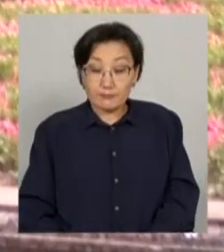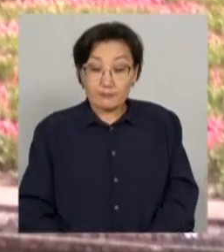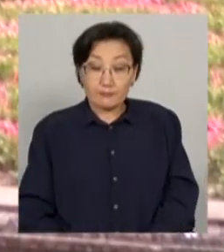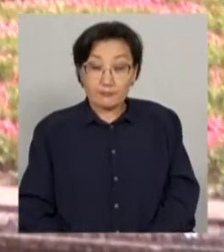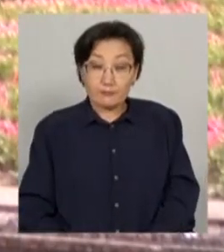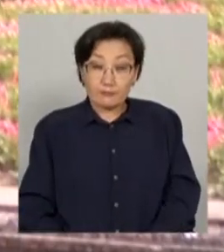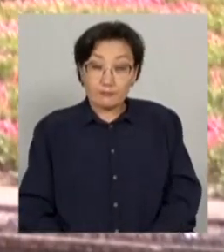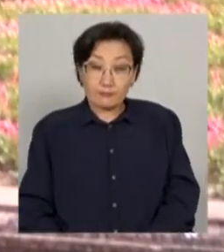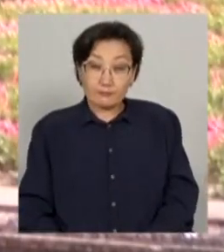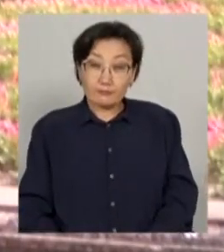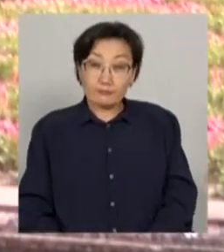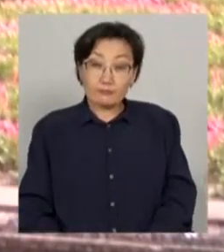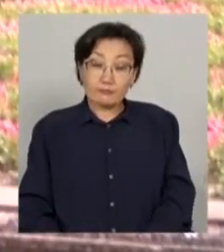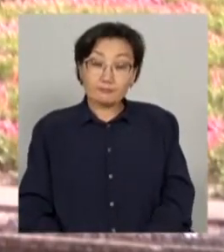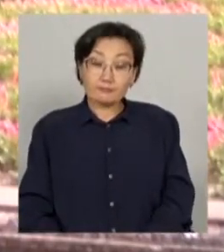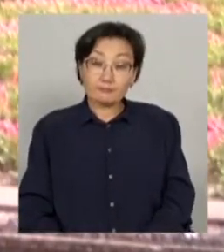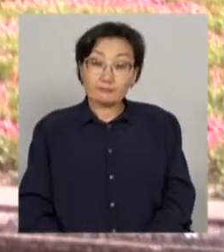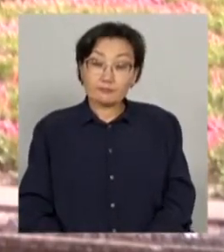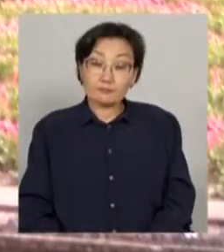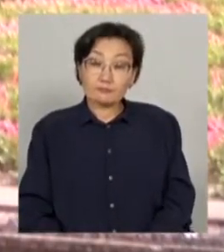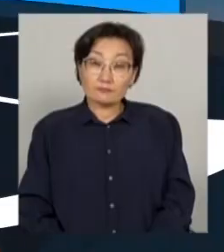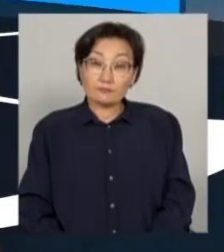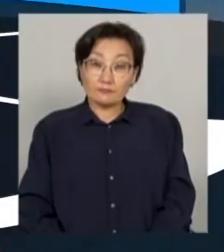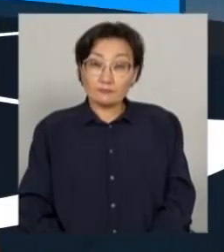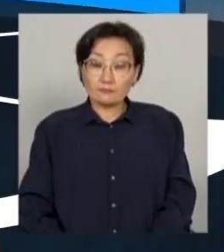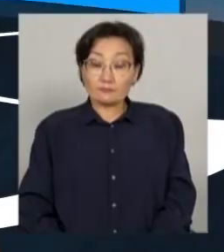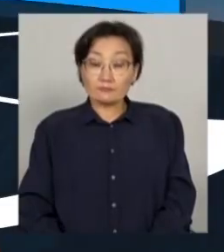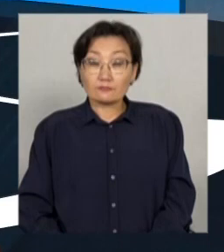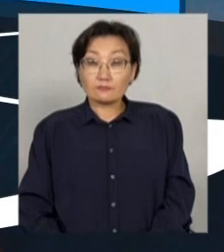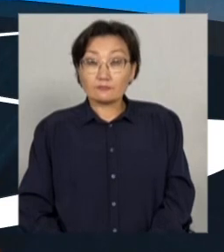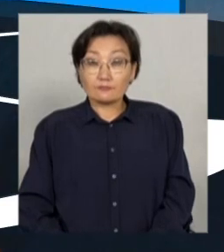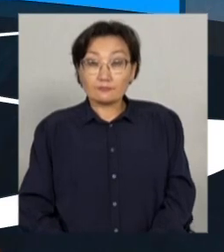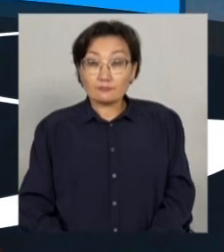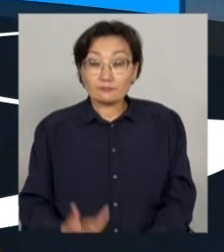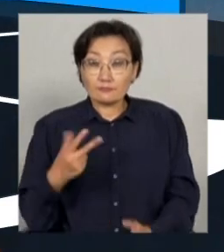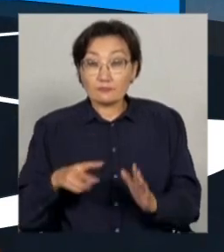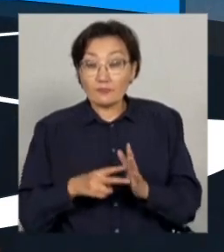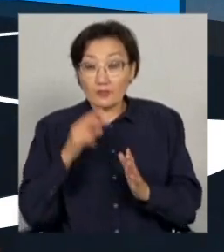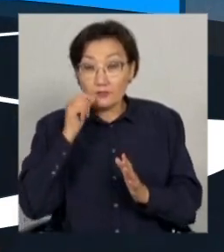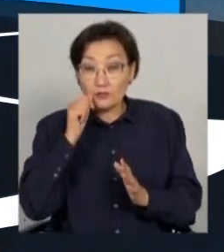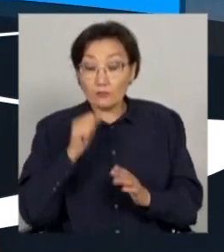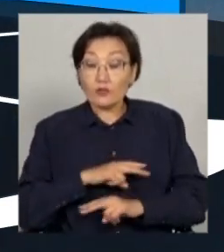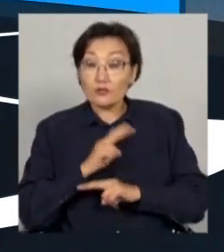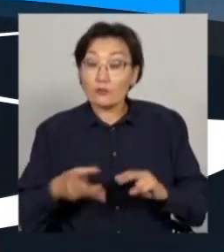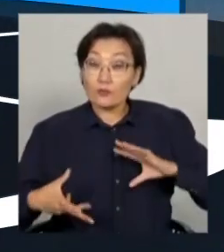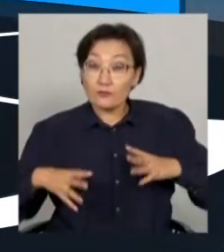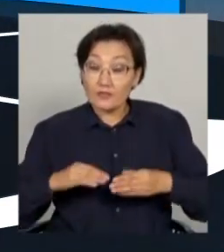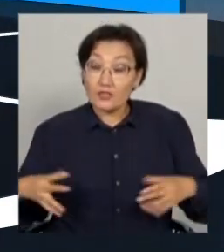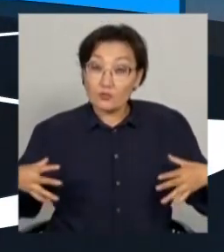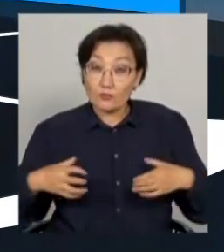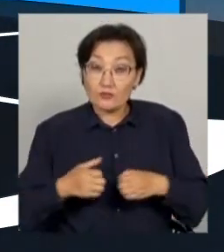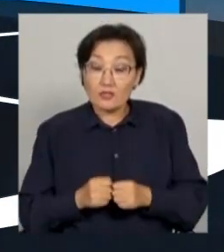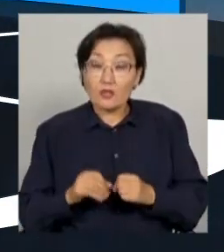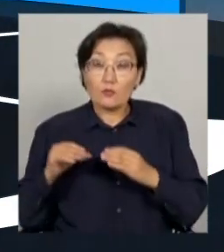Насипова, Нурлан Утиген, Ренат Утеев, телеканал «Алматы», «Астана». 37-летний мужчина погиб в результате